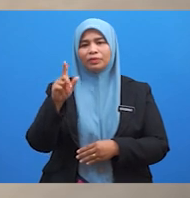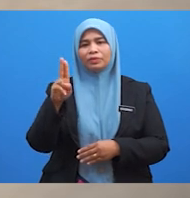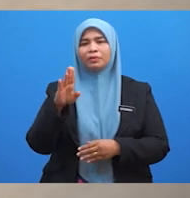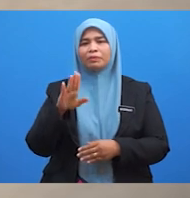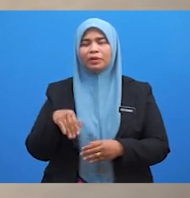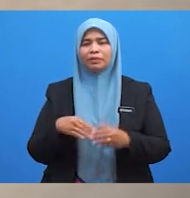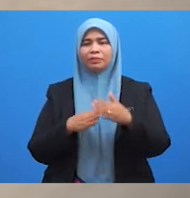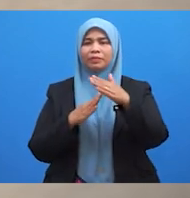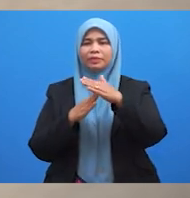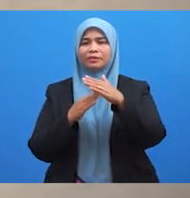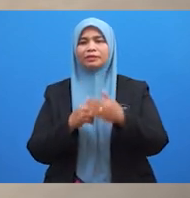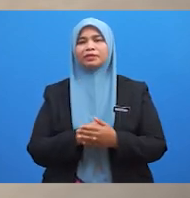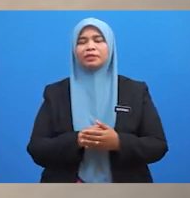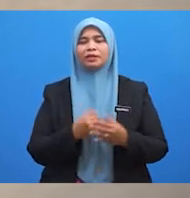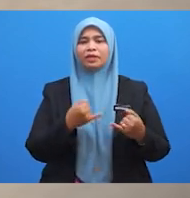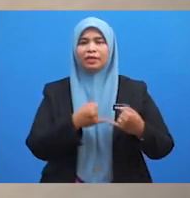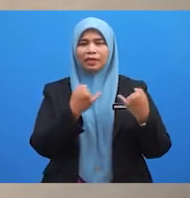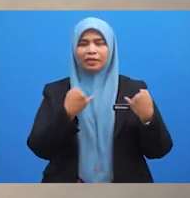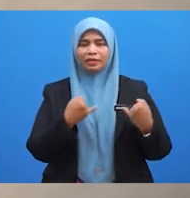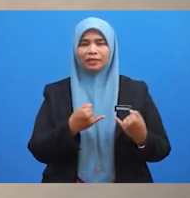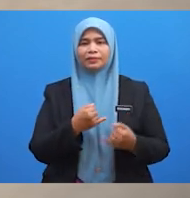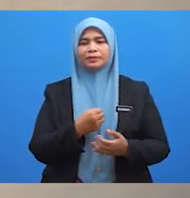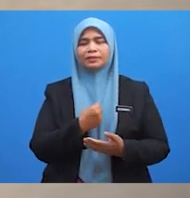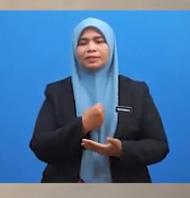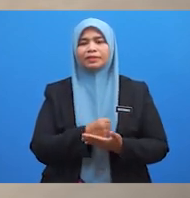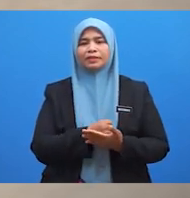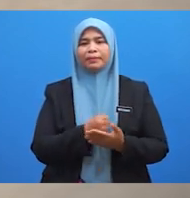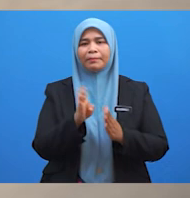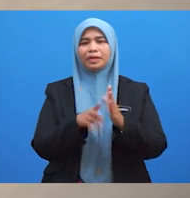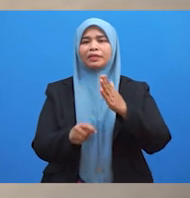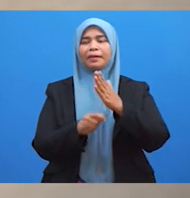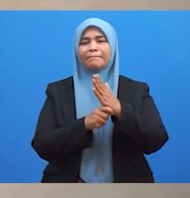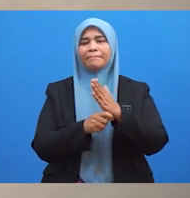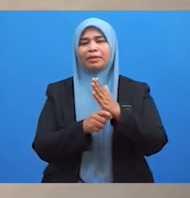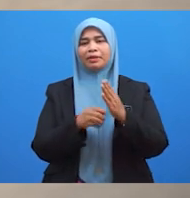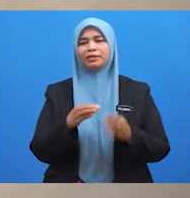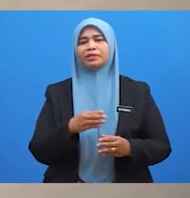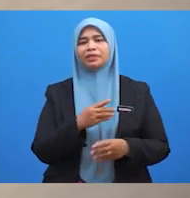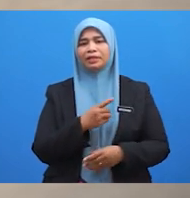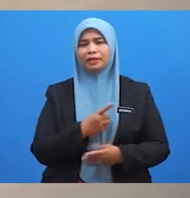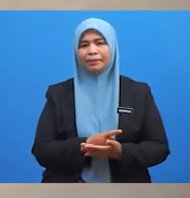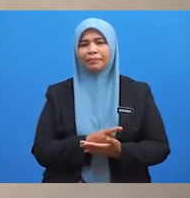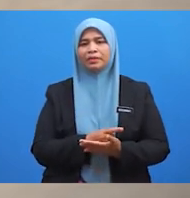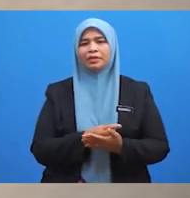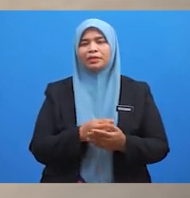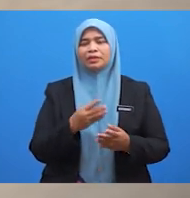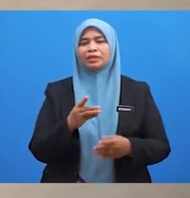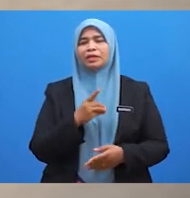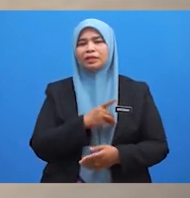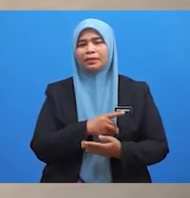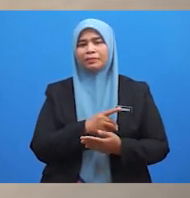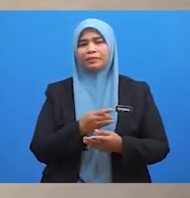teduh. Hati dendam bertambah dendam, dendam